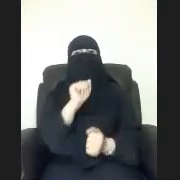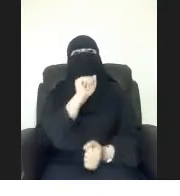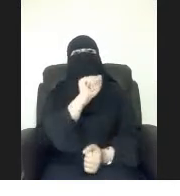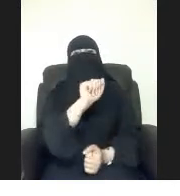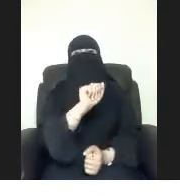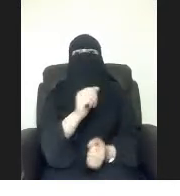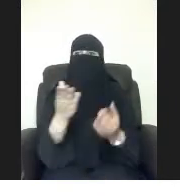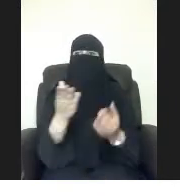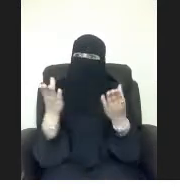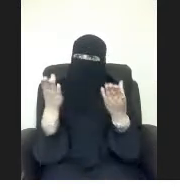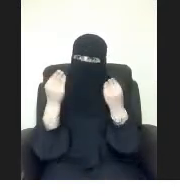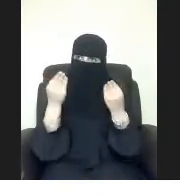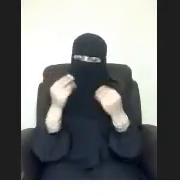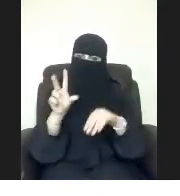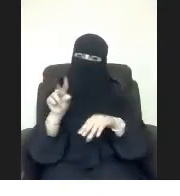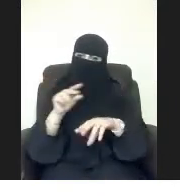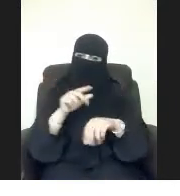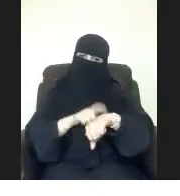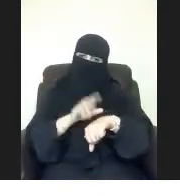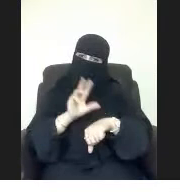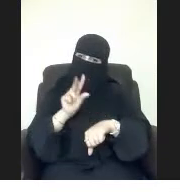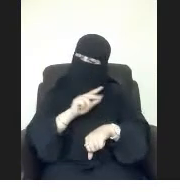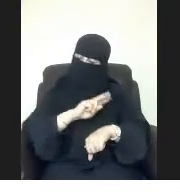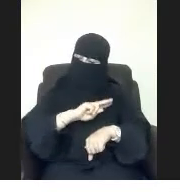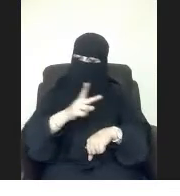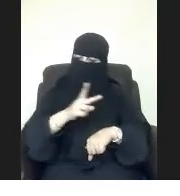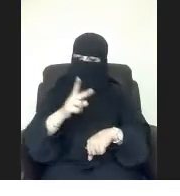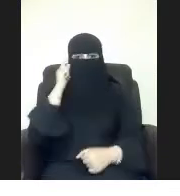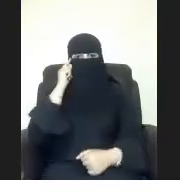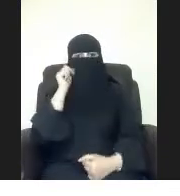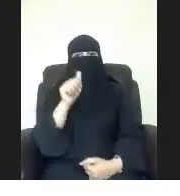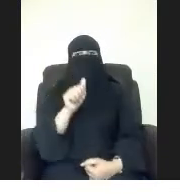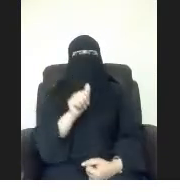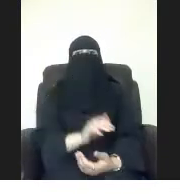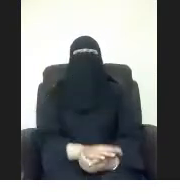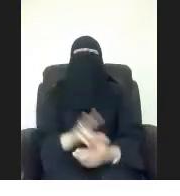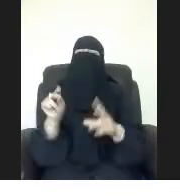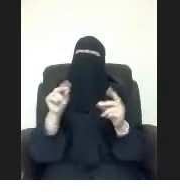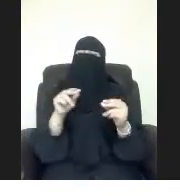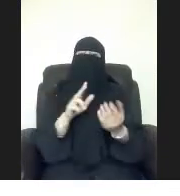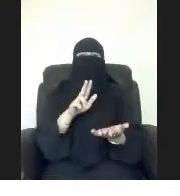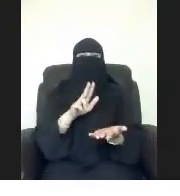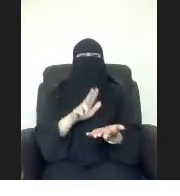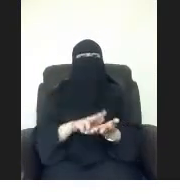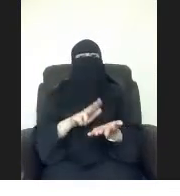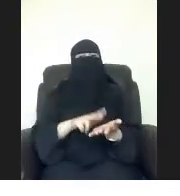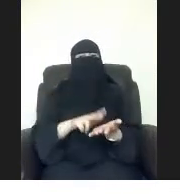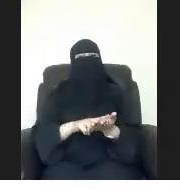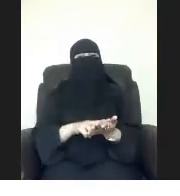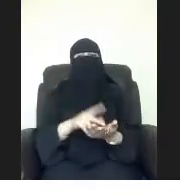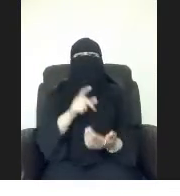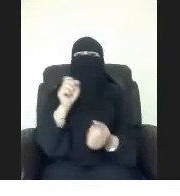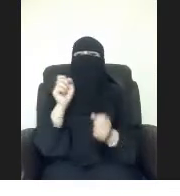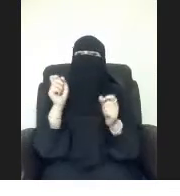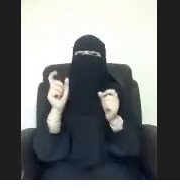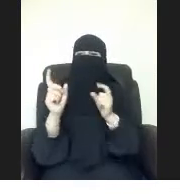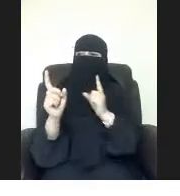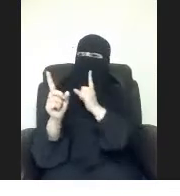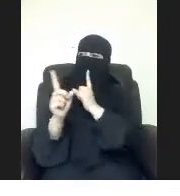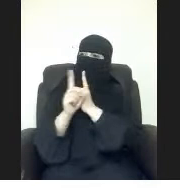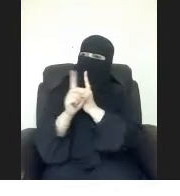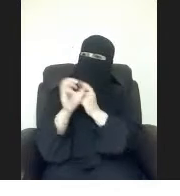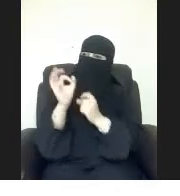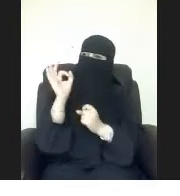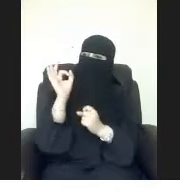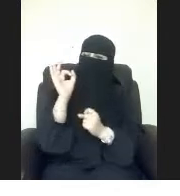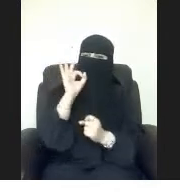هذه المنصة تشابه إلى حد كبير في وظائفها وسائل التواصل الاجتماعي مثل فيسبوك وتويتر، ممكن تعمل منشن،